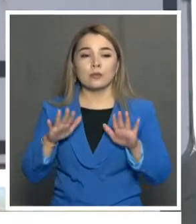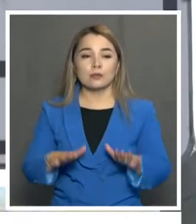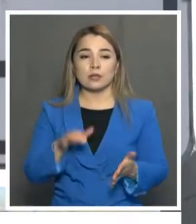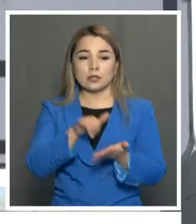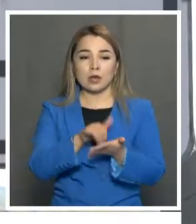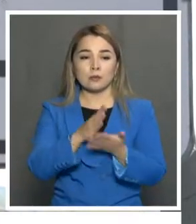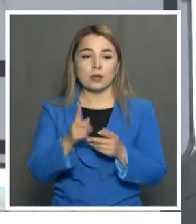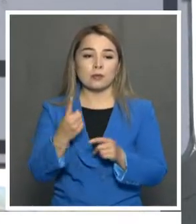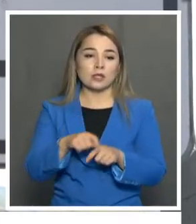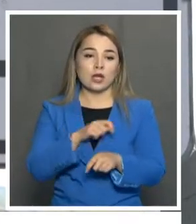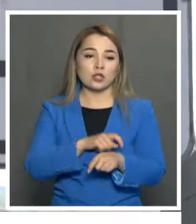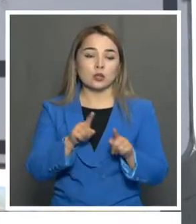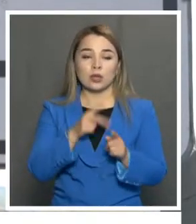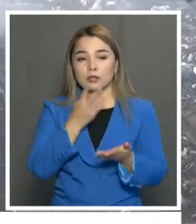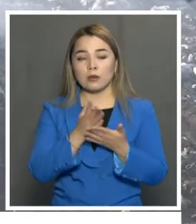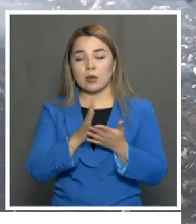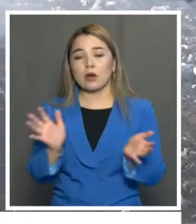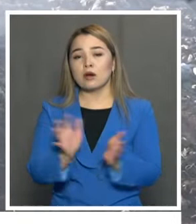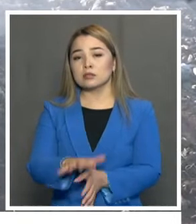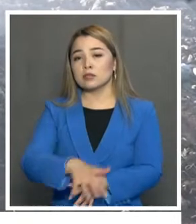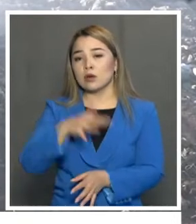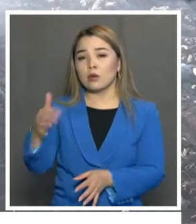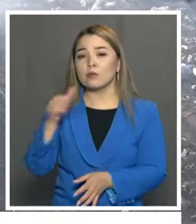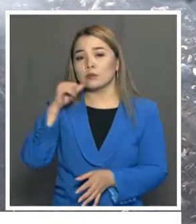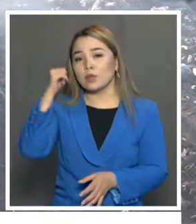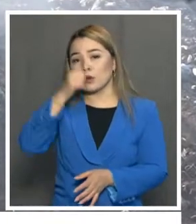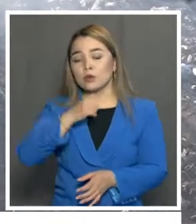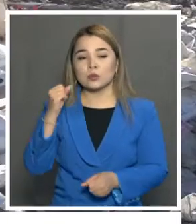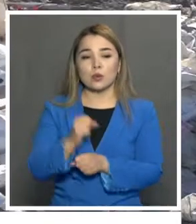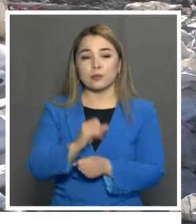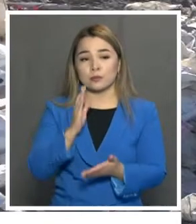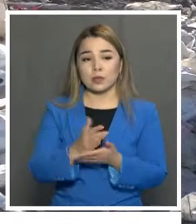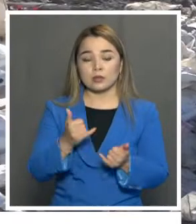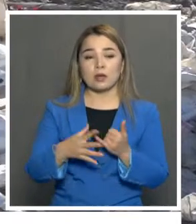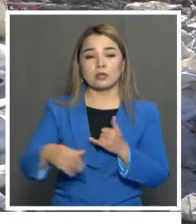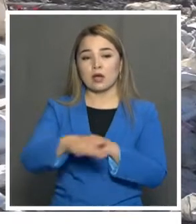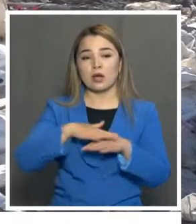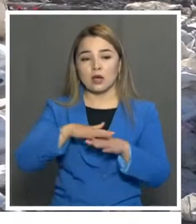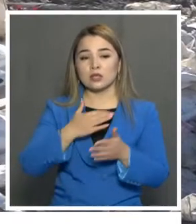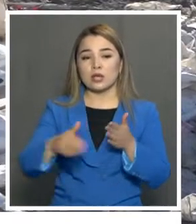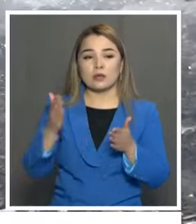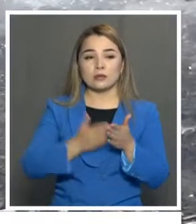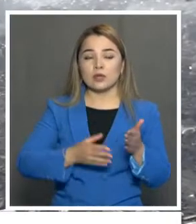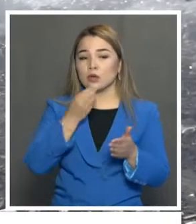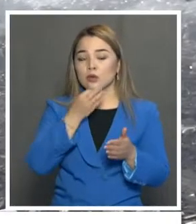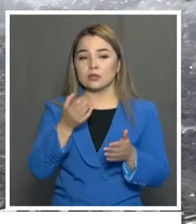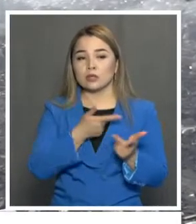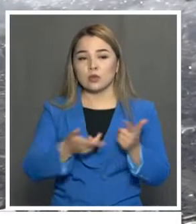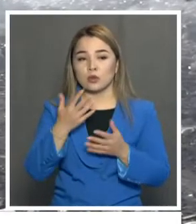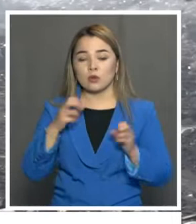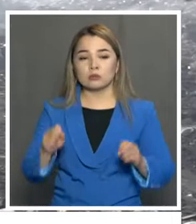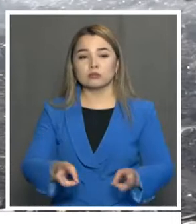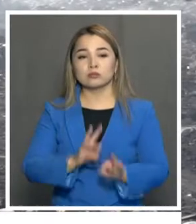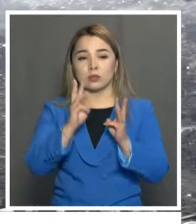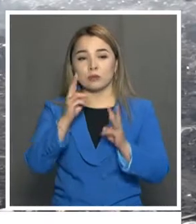Бір шақырымға жетер жетпес. Мұнда қоқыс төгу өткен жылдың аяғында тоқтады, бірақ полигонды жою әлі аяқталған жоқ. Тұтанған өрт болса, бір